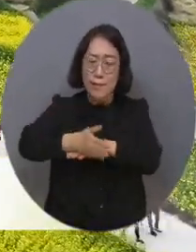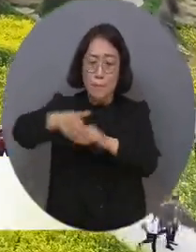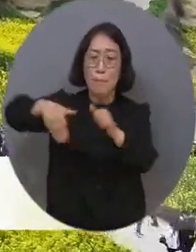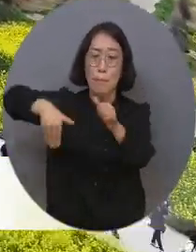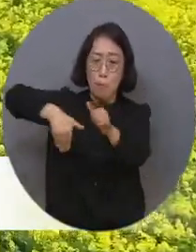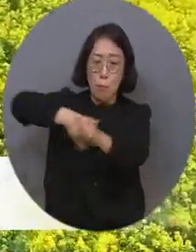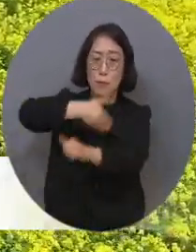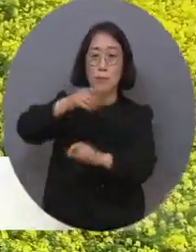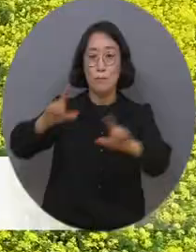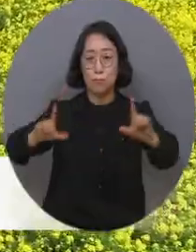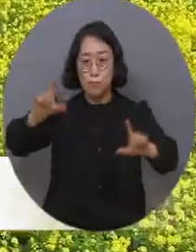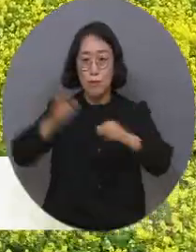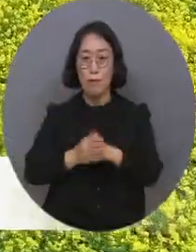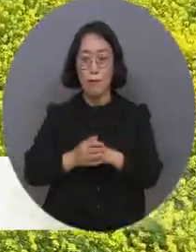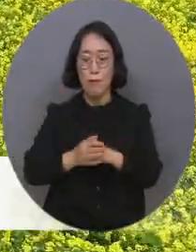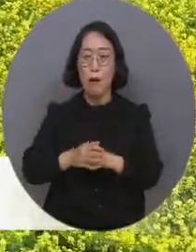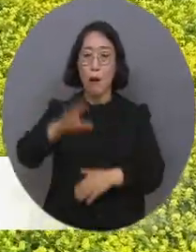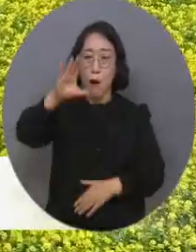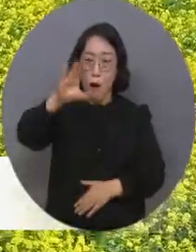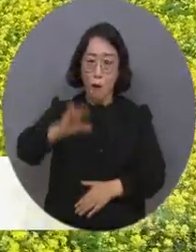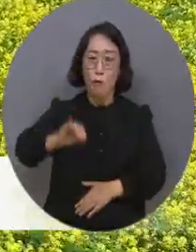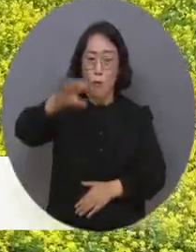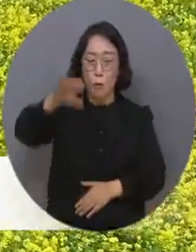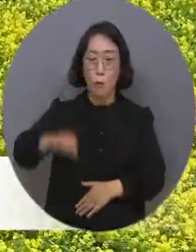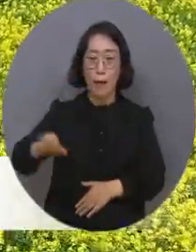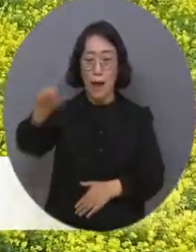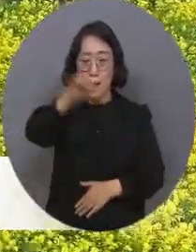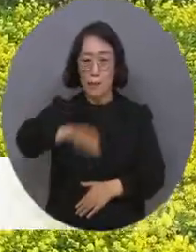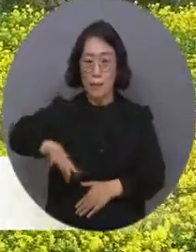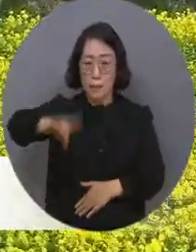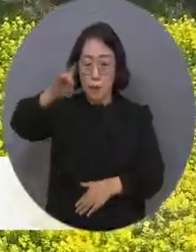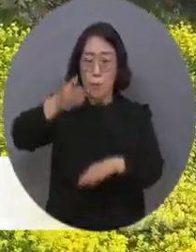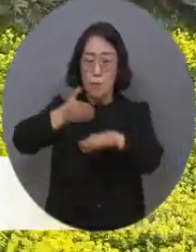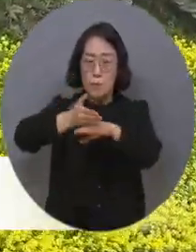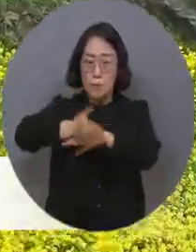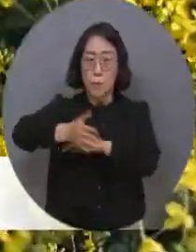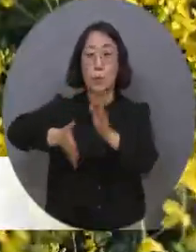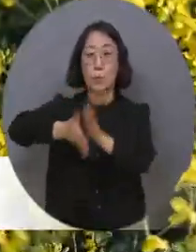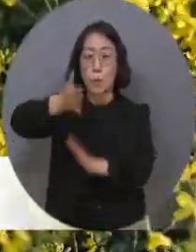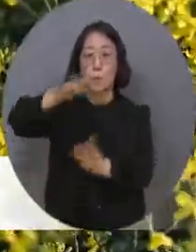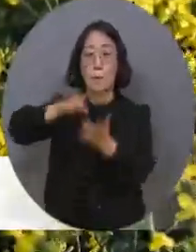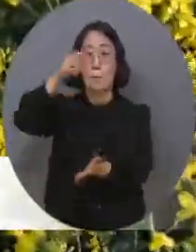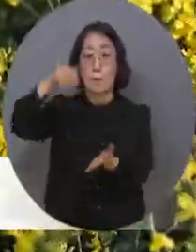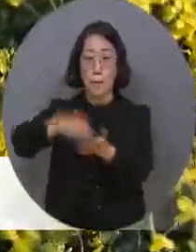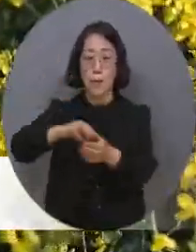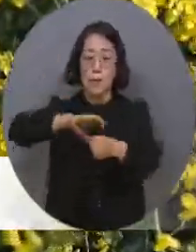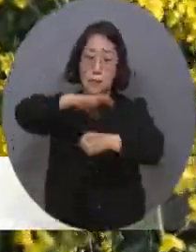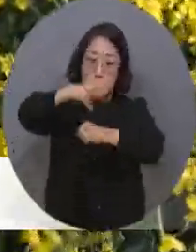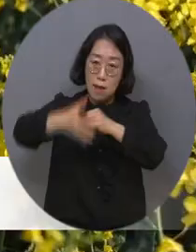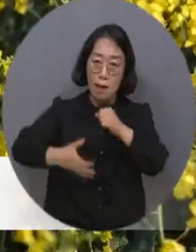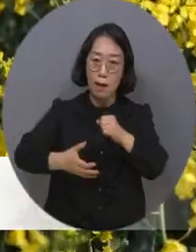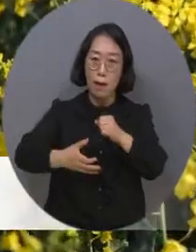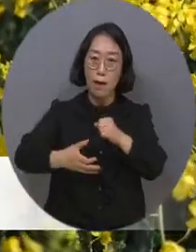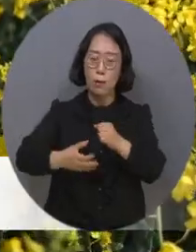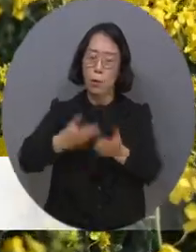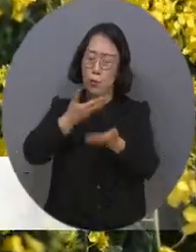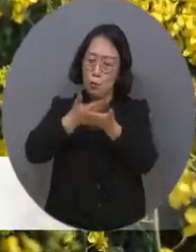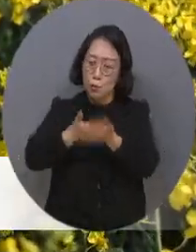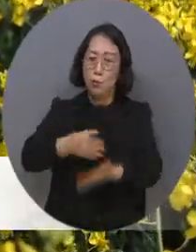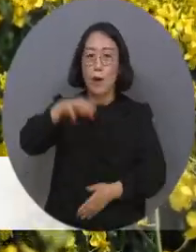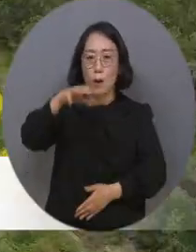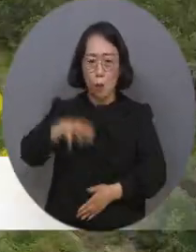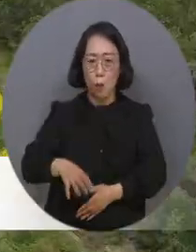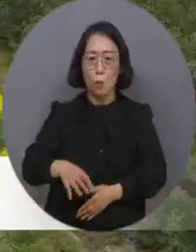어우러진 곳으로 지난 2007년 아시아 최초 슬로시티로 지정되며 세계에서 그 가치를 인정받은